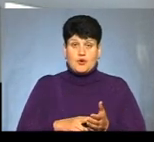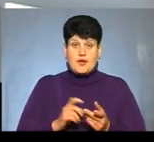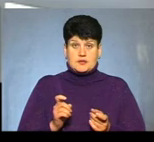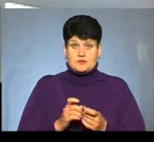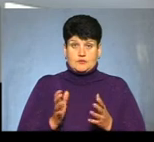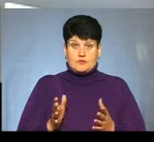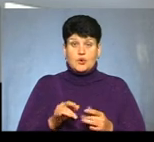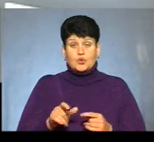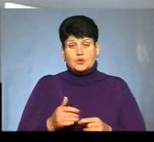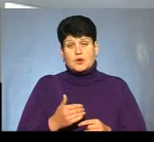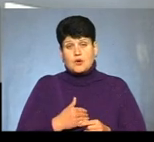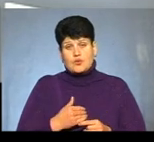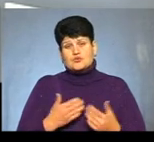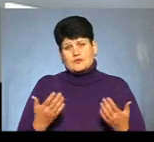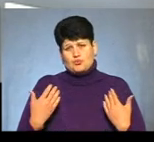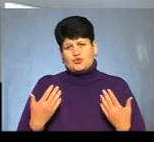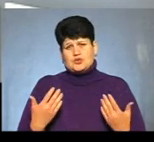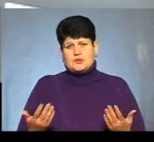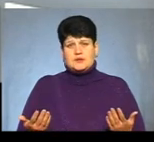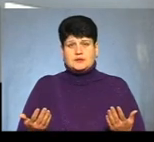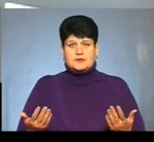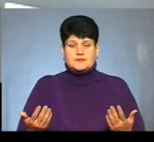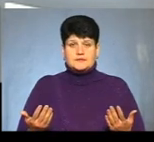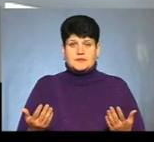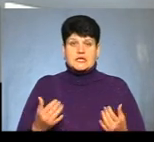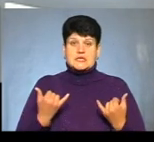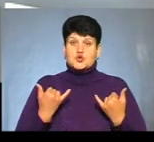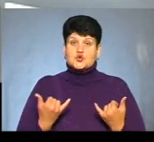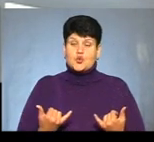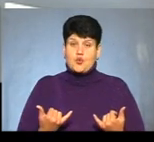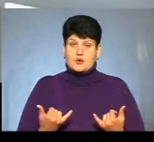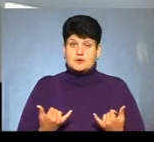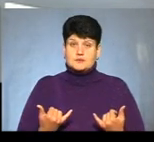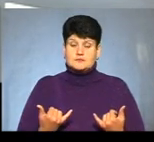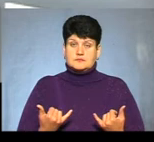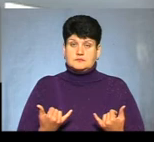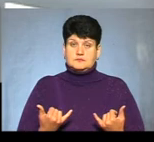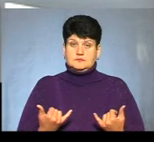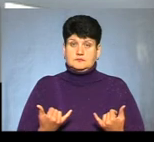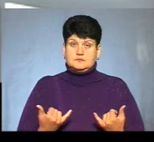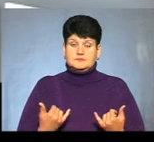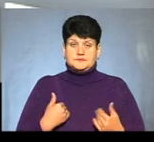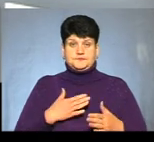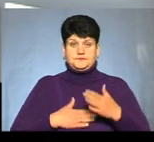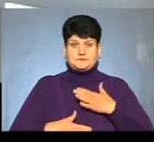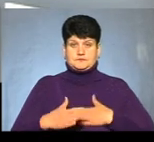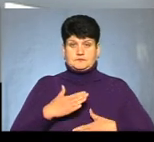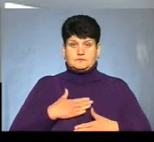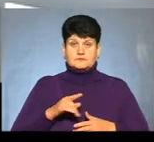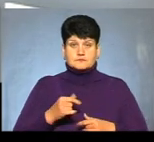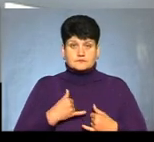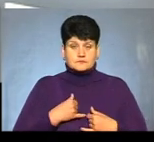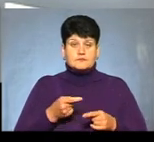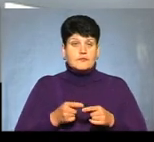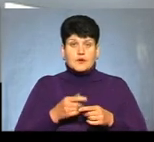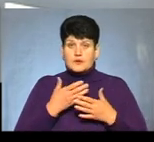не бояться конфліктів. Люди йдуть, хочуть почити. І сьогодні я